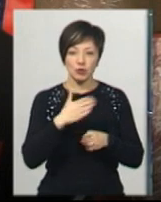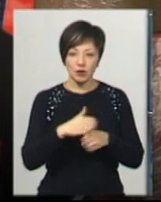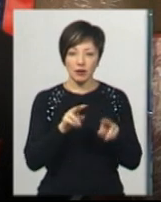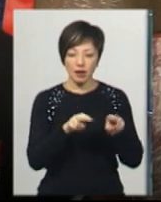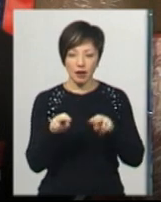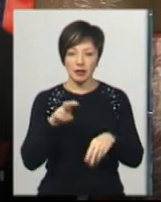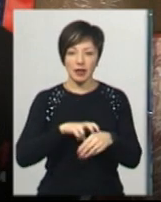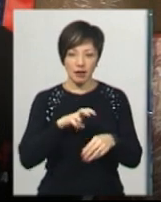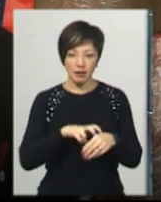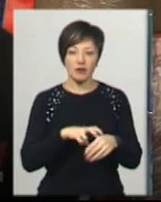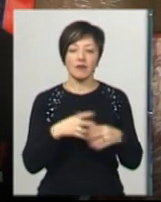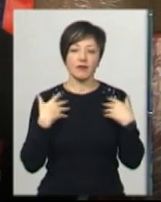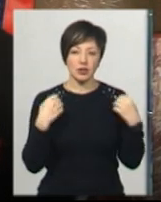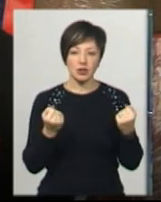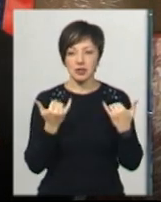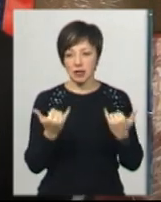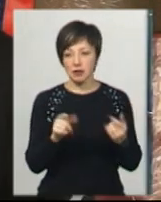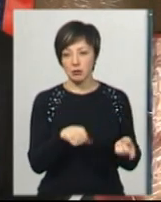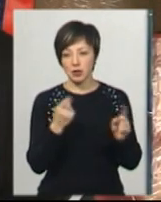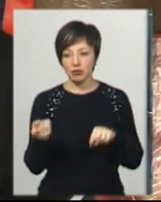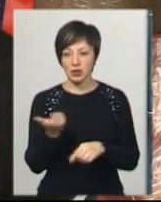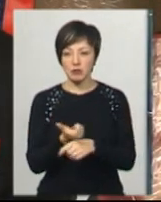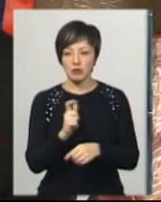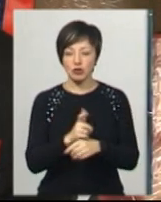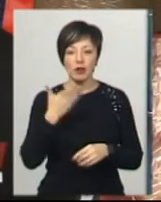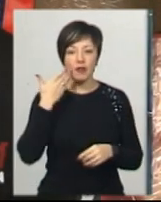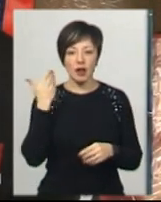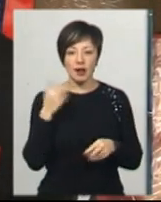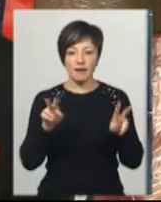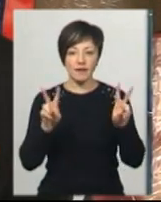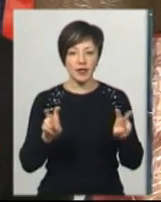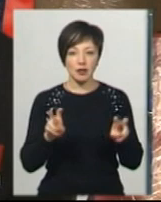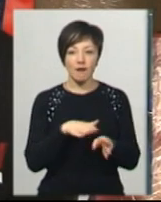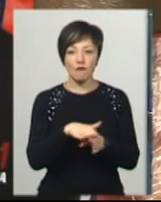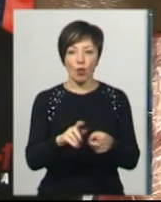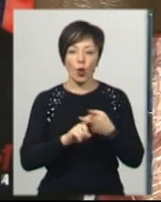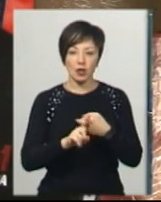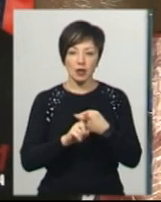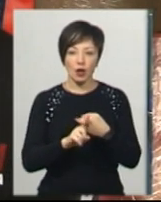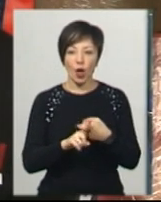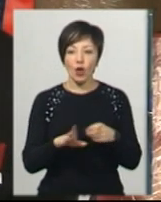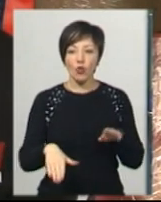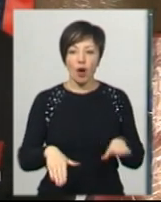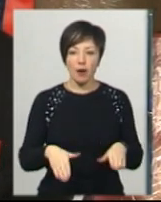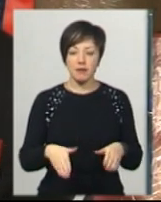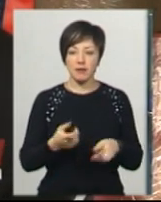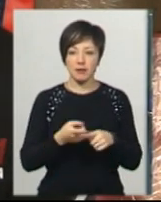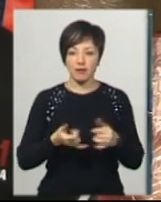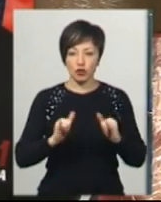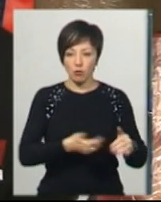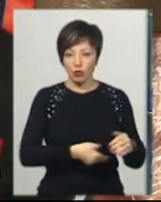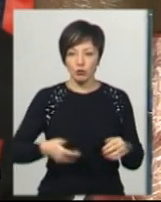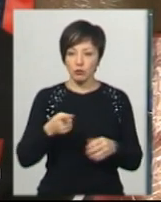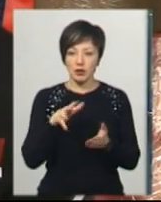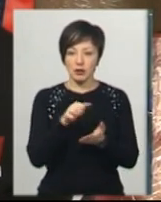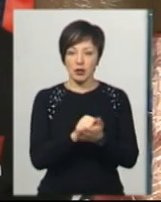наглядом врачів він виздоровів. І зараз перейшли на більш легкий вид «Фулл-контакт», де ногами вище пояса, ну, щоб не